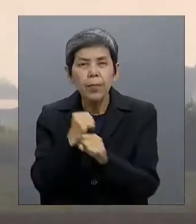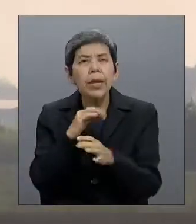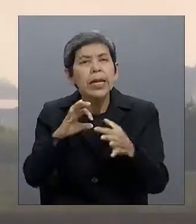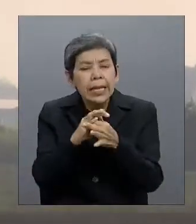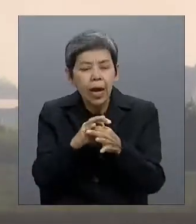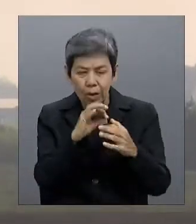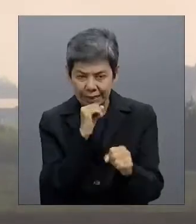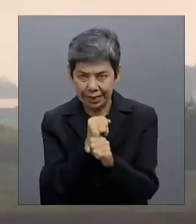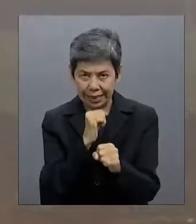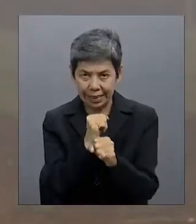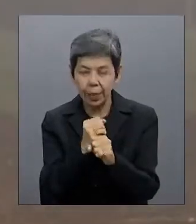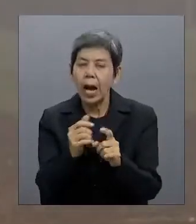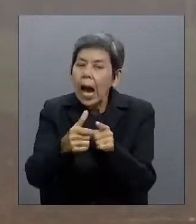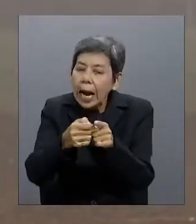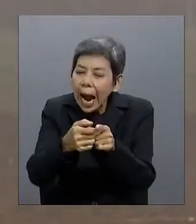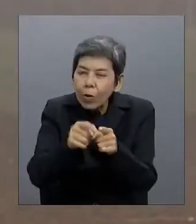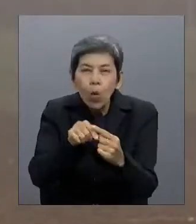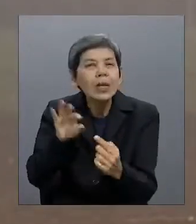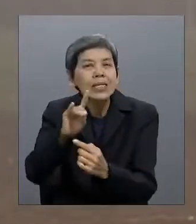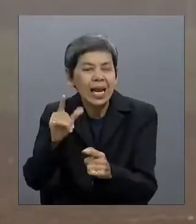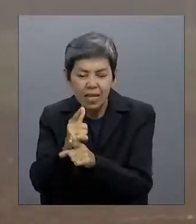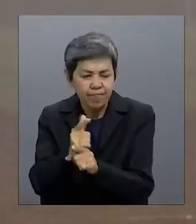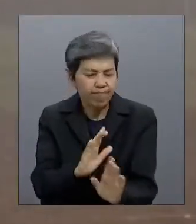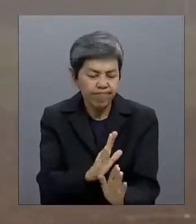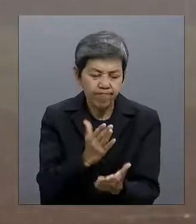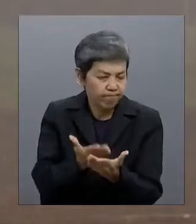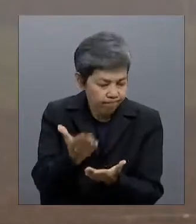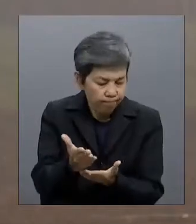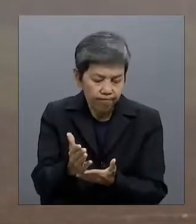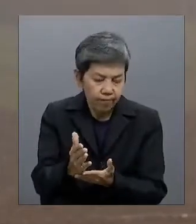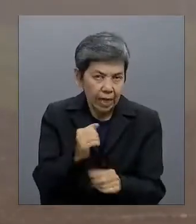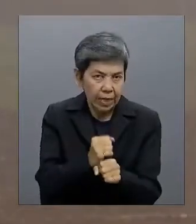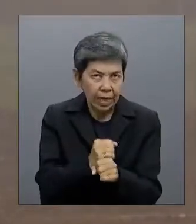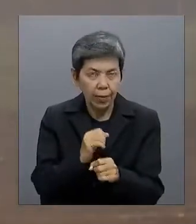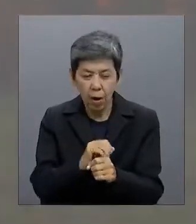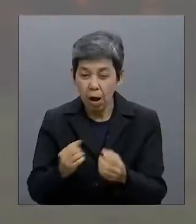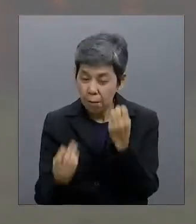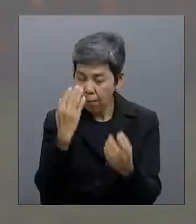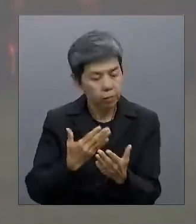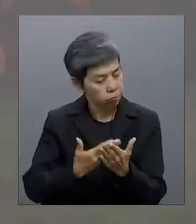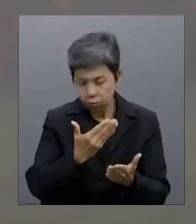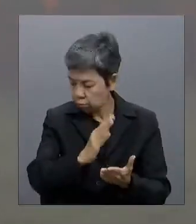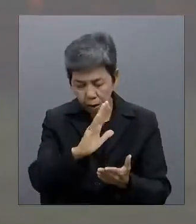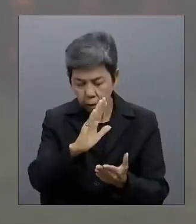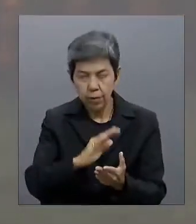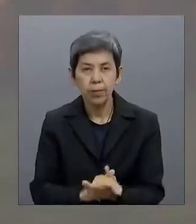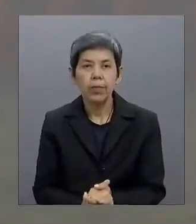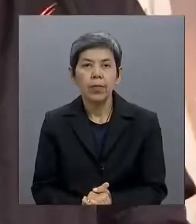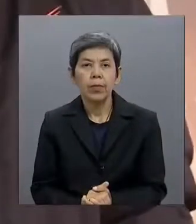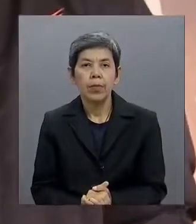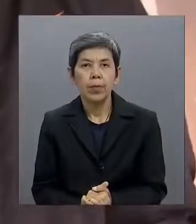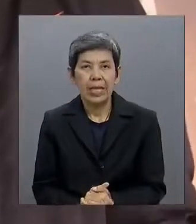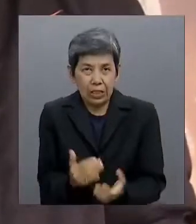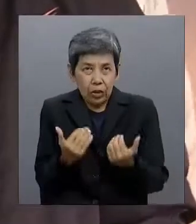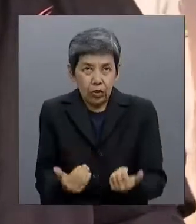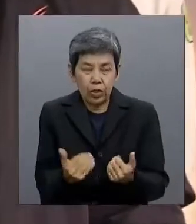ที่เกี่ยวข้องกับการปลูกข้าวโพดเลี้ยงสัตว์งดสนับสนุนผลิตภัณฑ์จากเกษตรที่มาจากการบุกรุกป่าอย่างเด็ดขาดนะครับแล้วก็ตอน